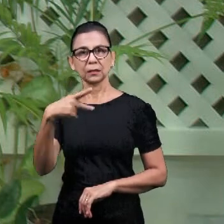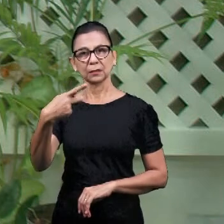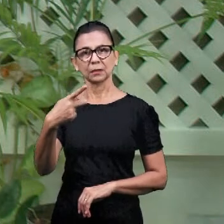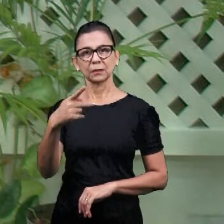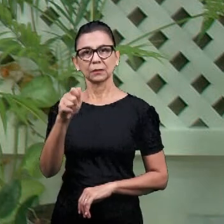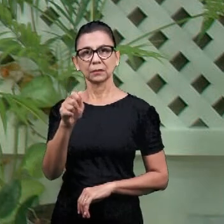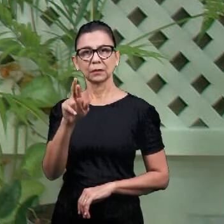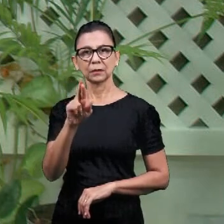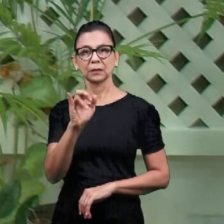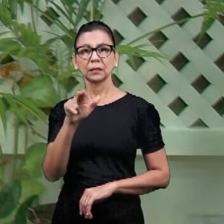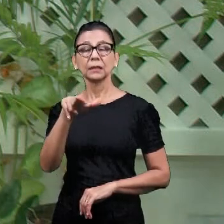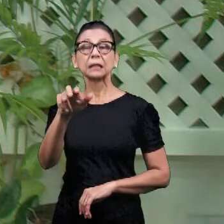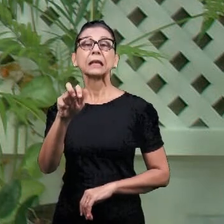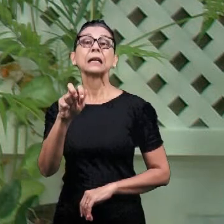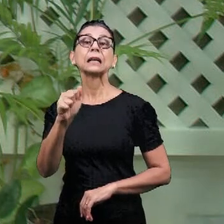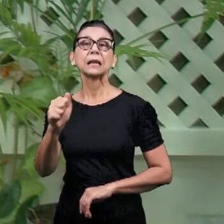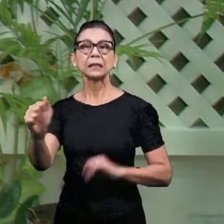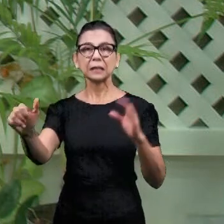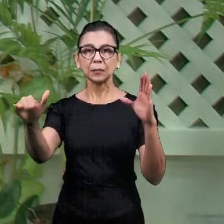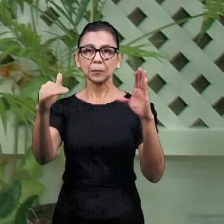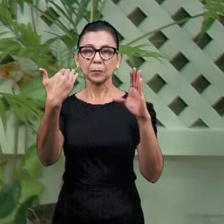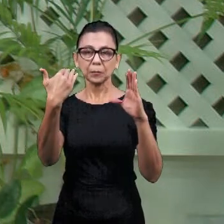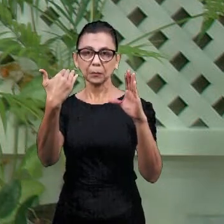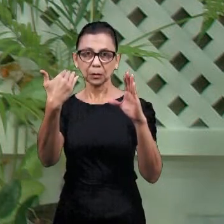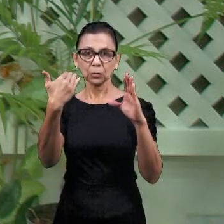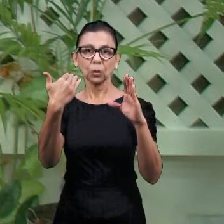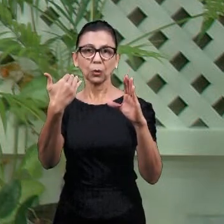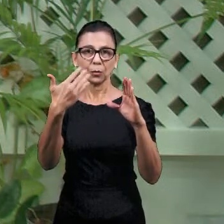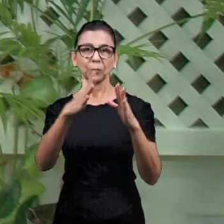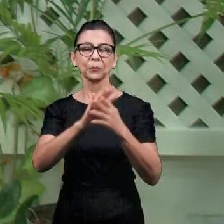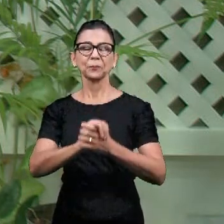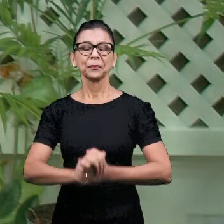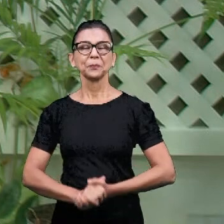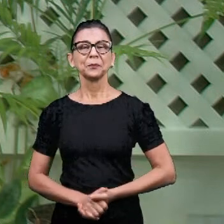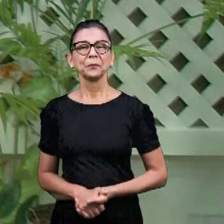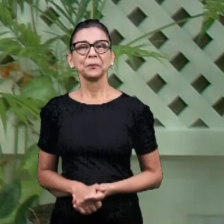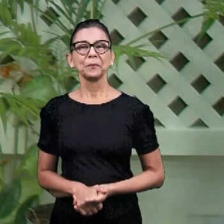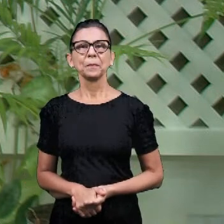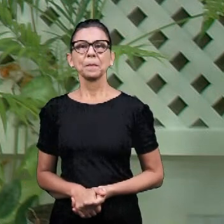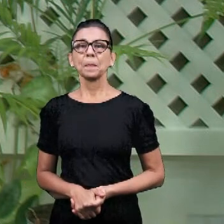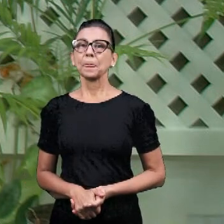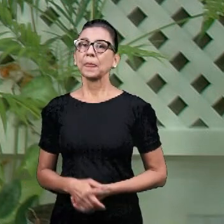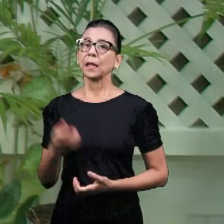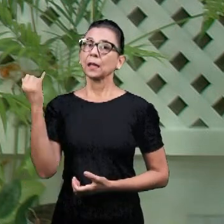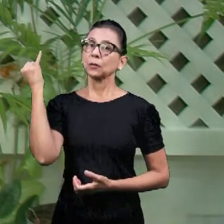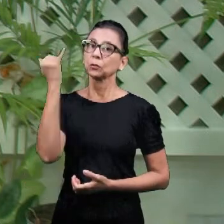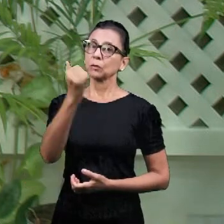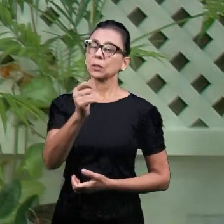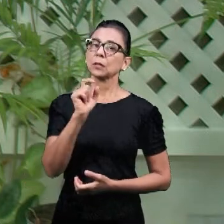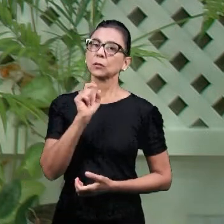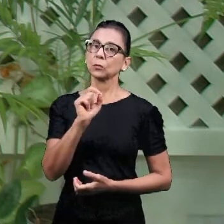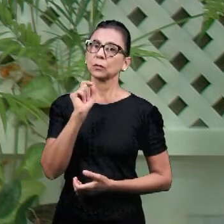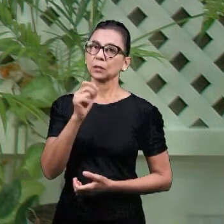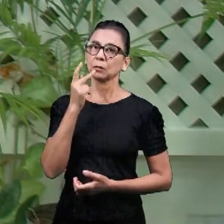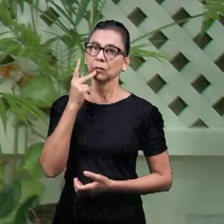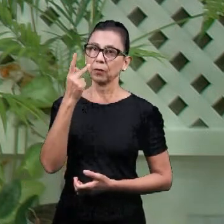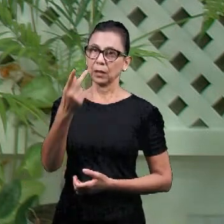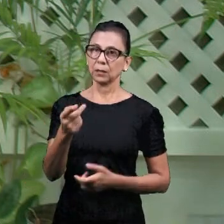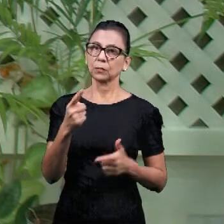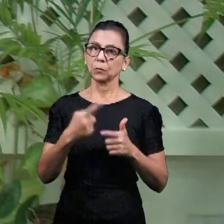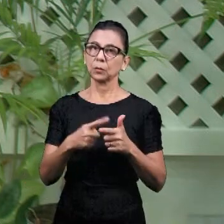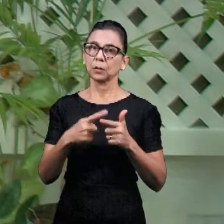de Miguel Culto. Donc, je suis en train de dire cela pour montrer que la difficulté que des fois un citoyen